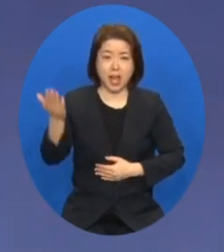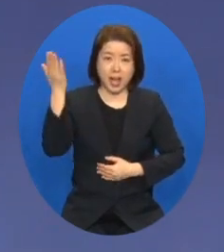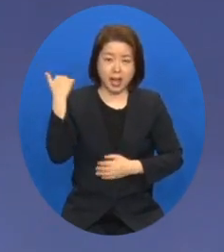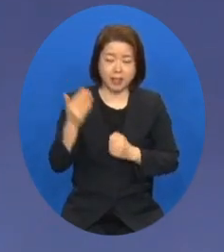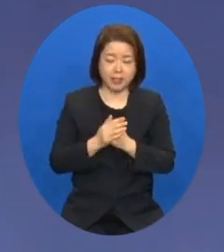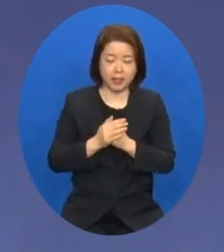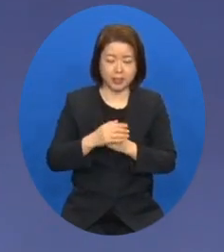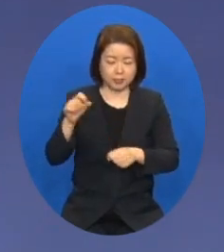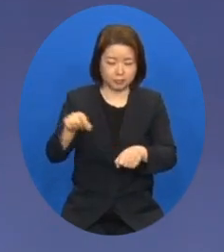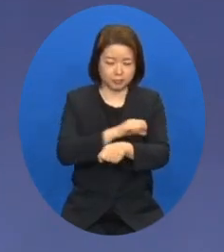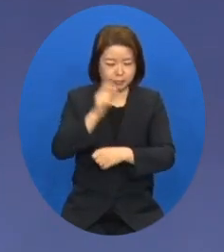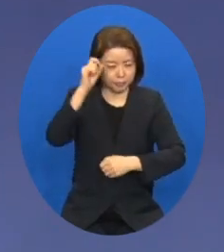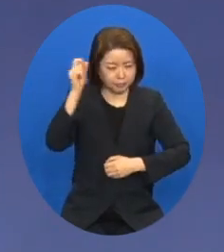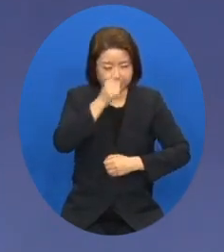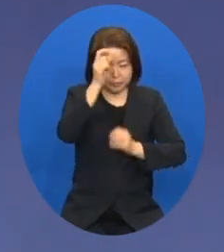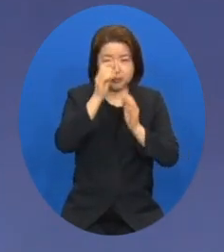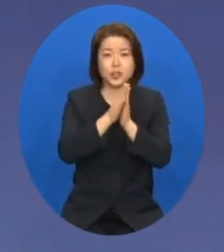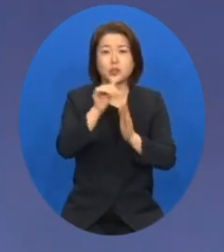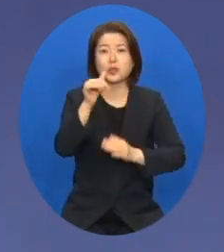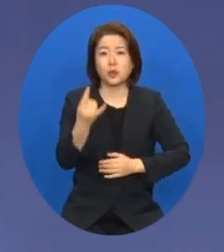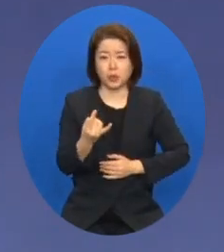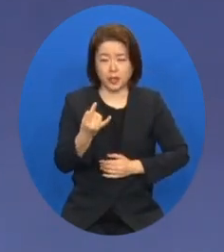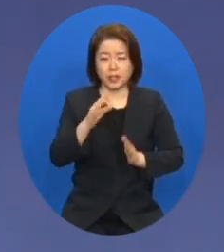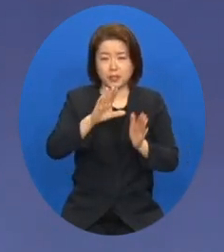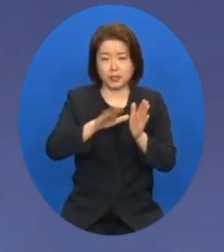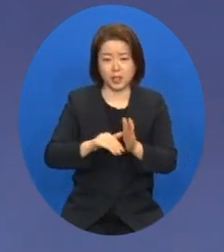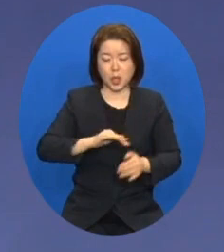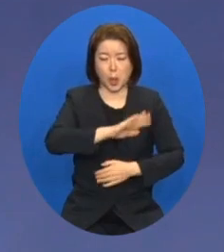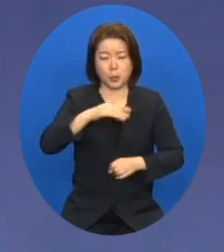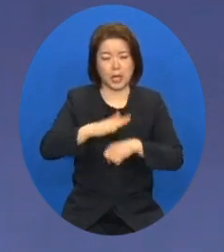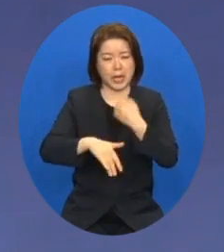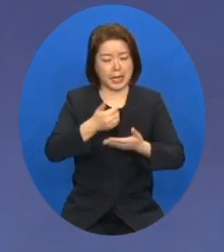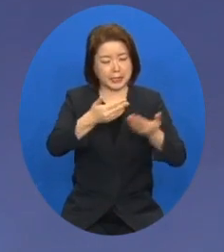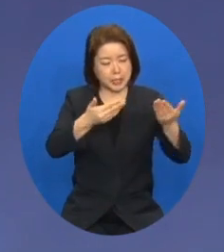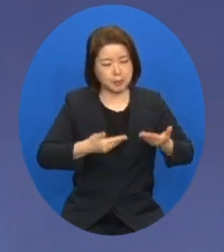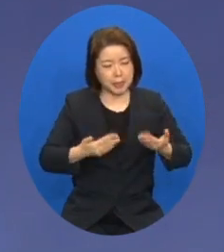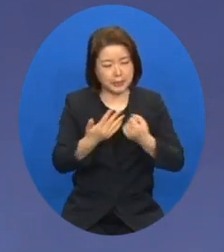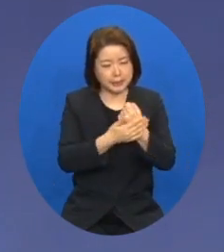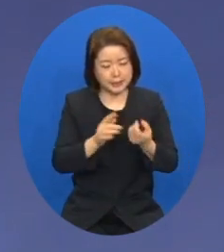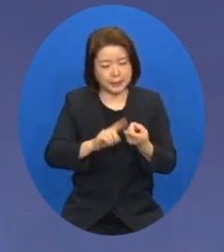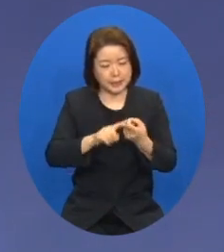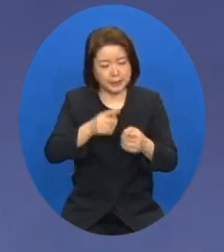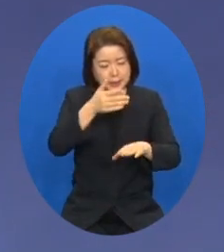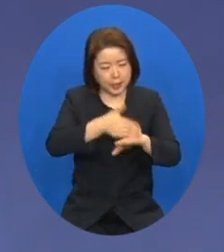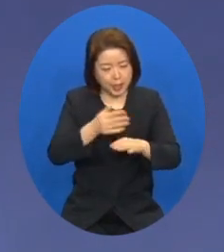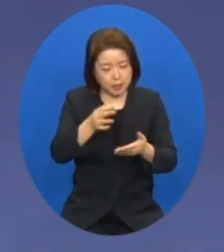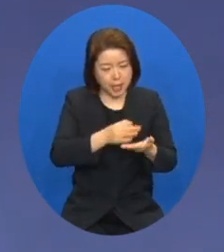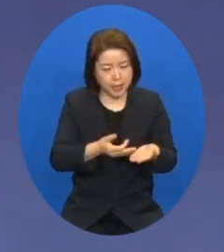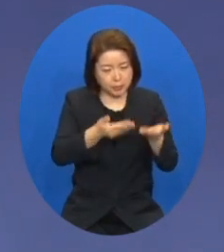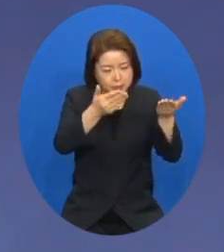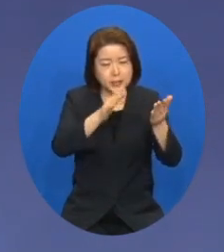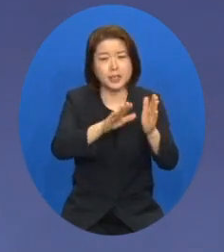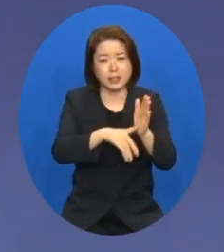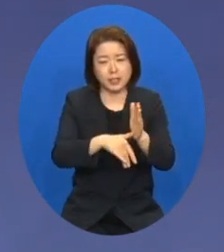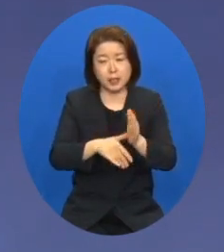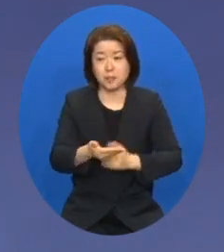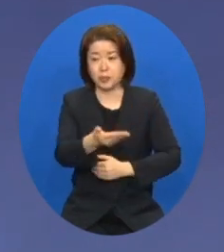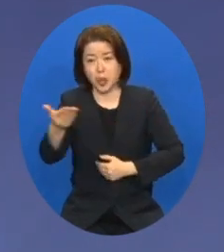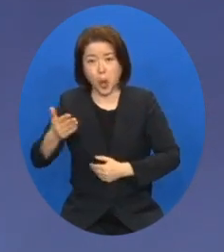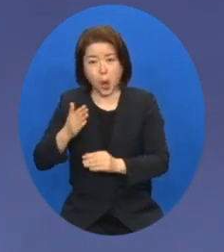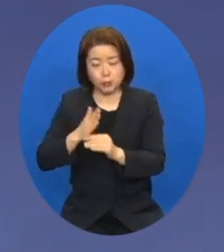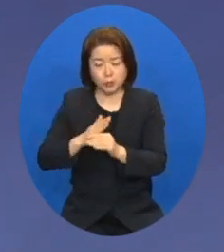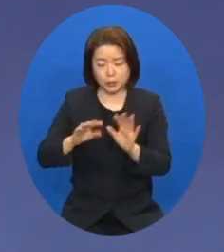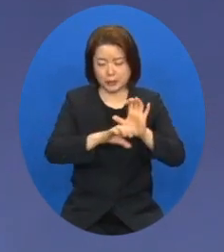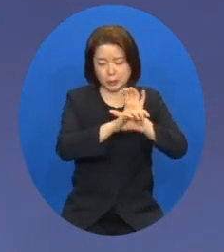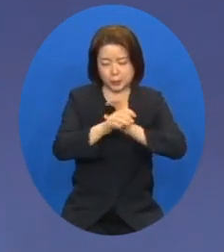특별새벽기도 일대 우리가 하나님께 받은 을에 대해서 감사 헌금을 드리면서 우리 교우들 중에 고르라 1구